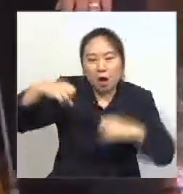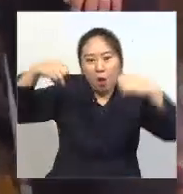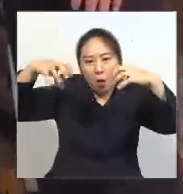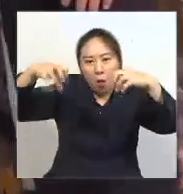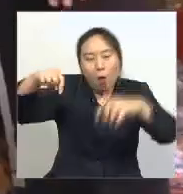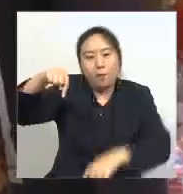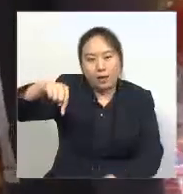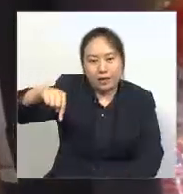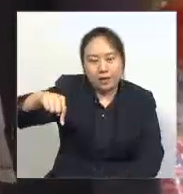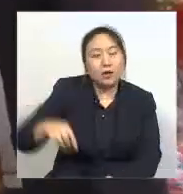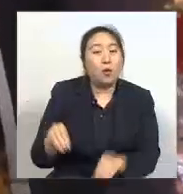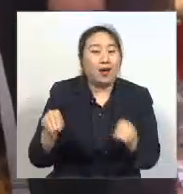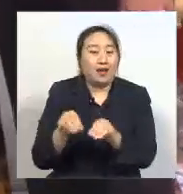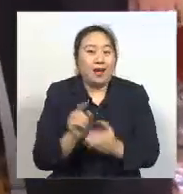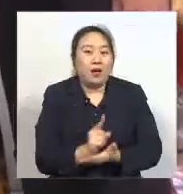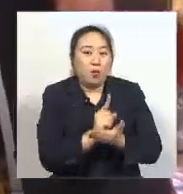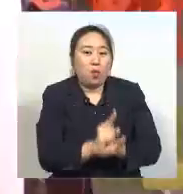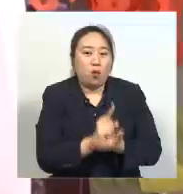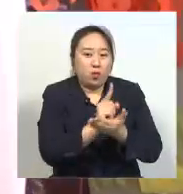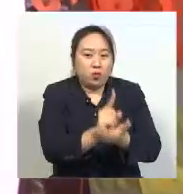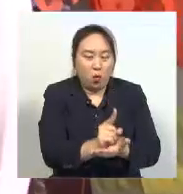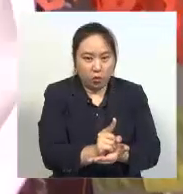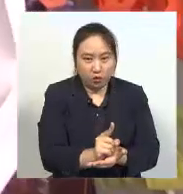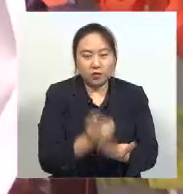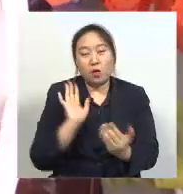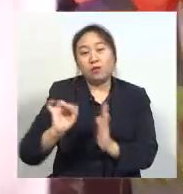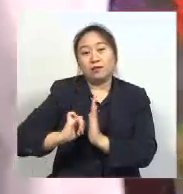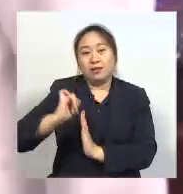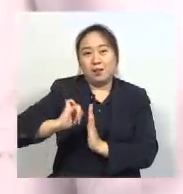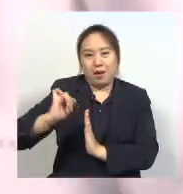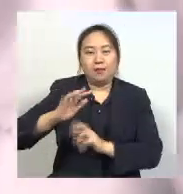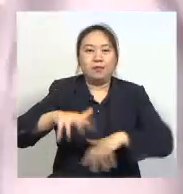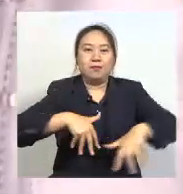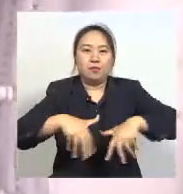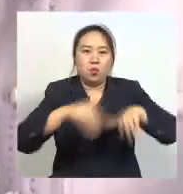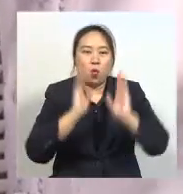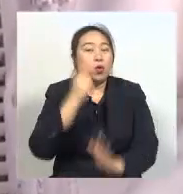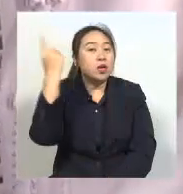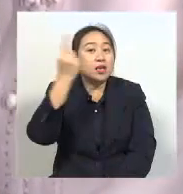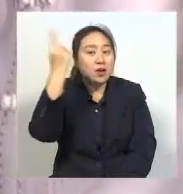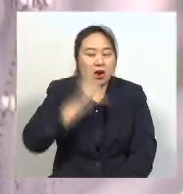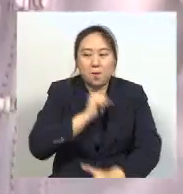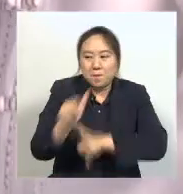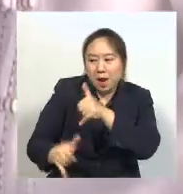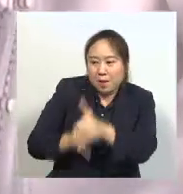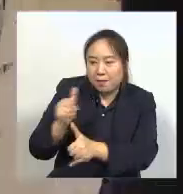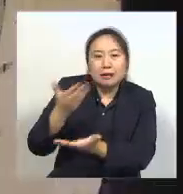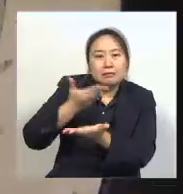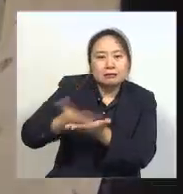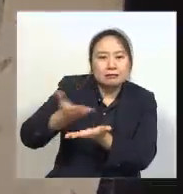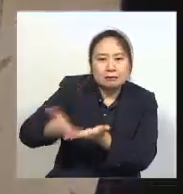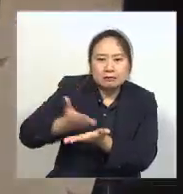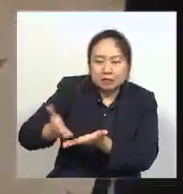ว่าในช่วงใกล้เทศกาลลอยกระทงหรือเทศกาลยี่เป็งเชียงใหม่ประชาชนและนักท่องเที่ยวเข้ามาเลือกซื้อโคมตุงผาง